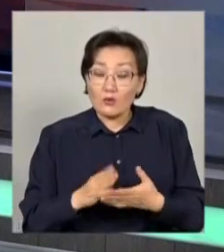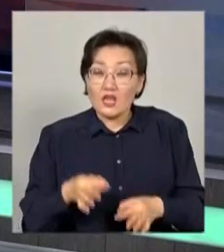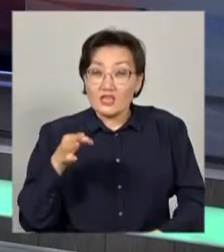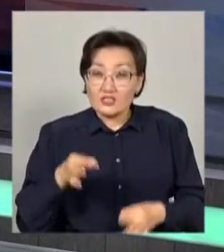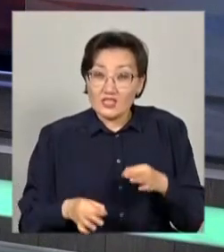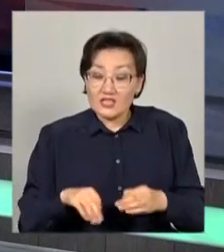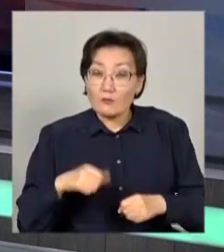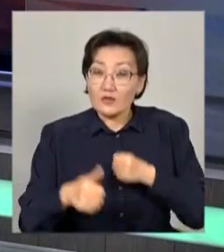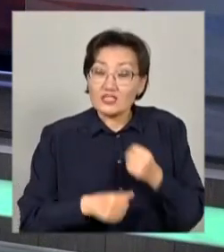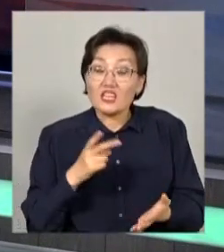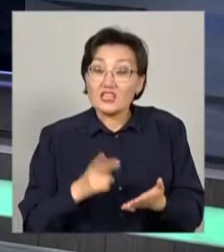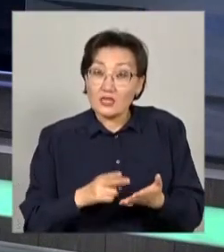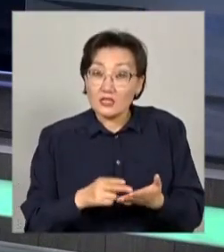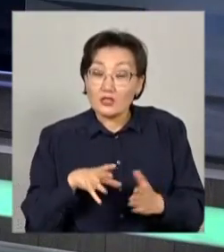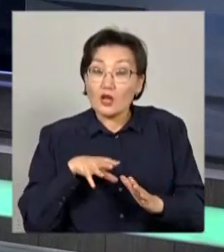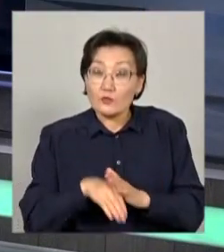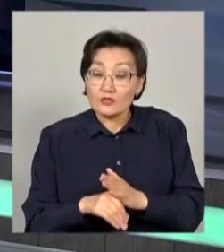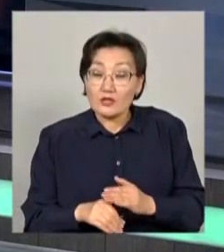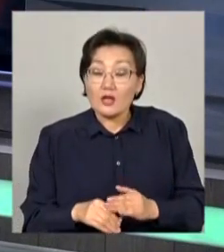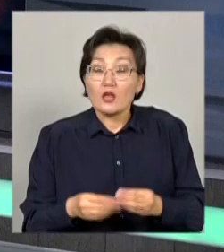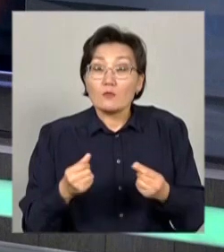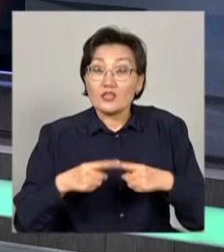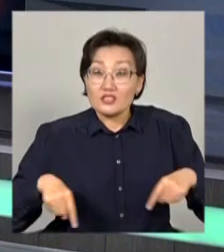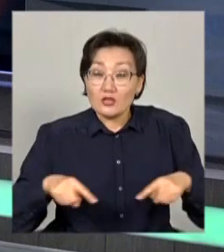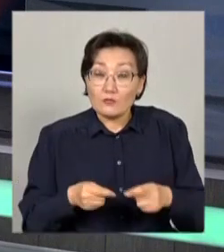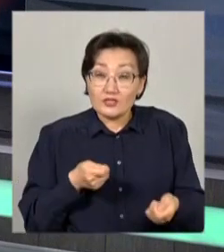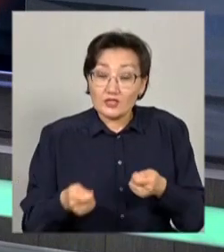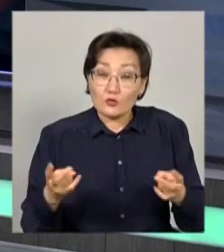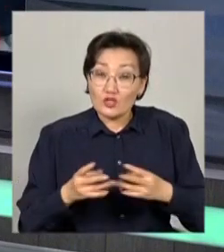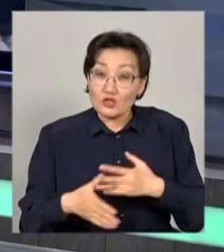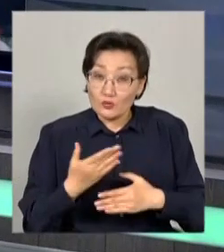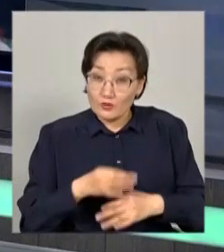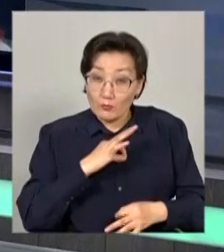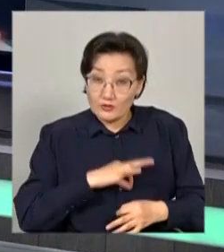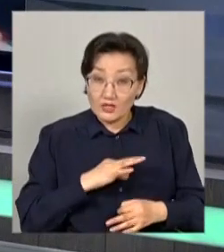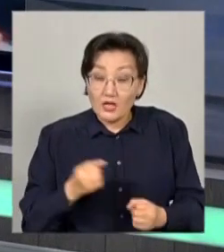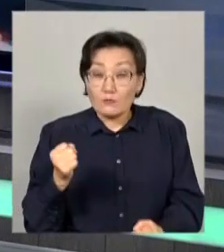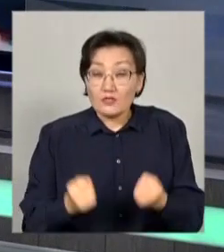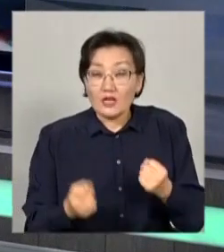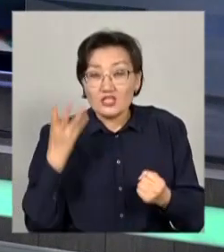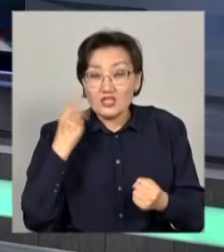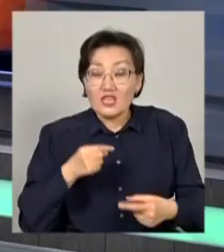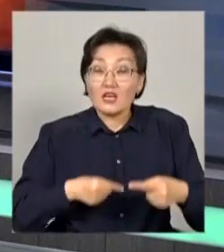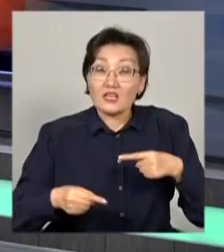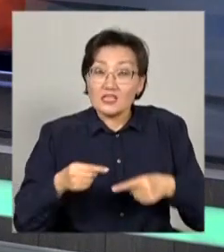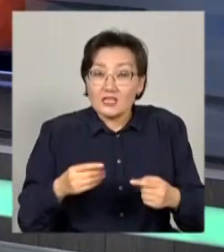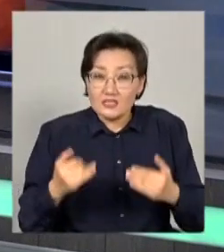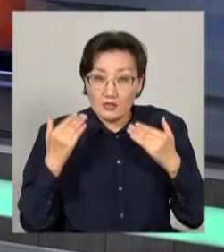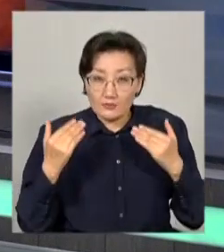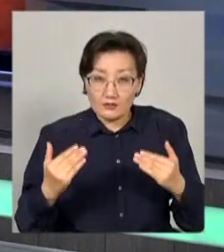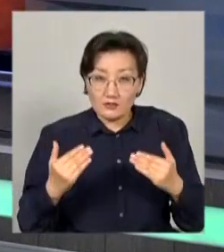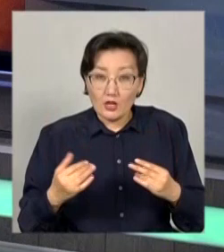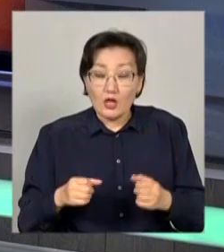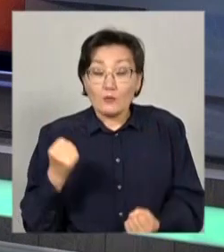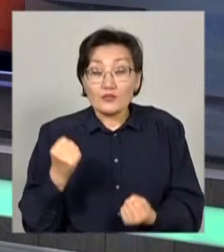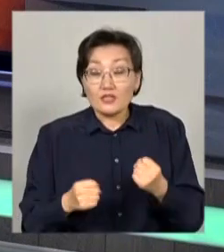заттай дәлел ретінде тұр. Қаржы пирамидасын ұйымдастырғандар тиісті жазасын алған, ал көліктердің қашан қайтарылатыны белгісіз.